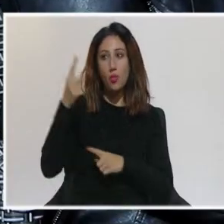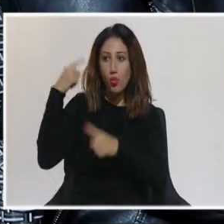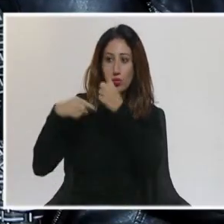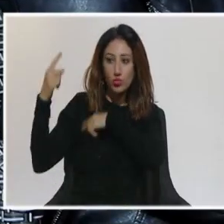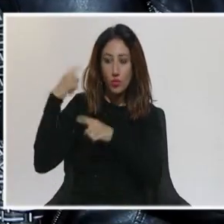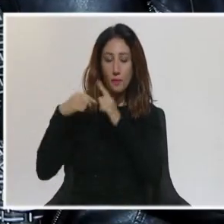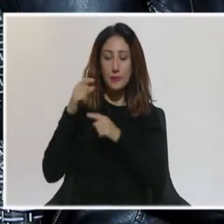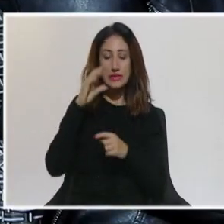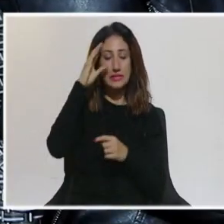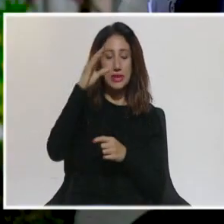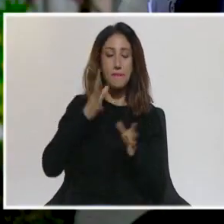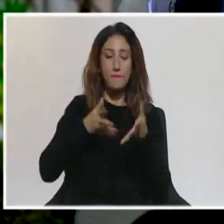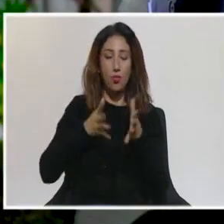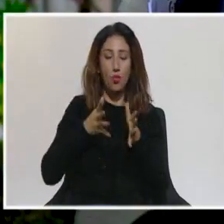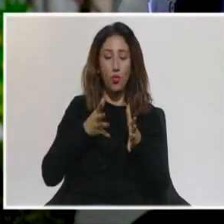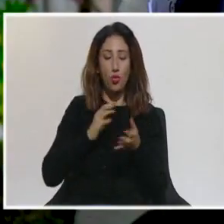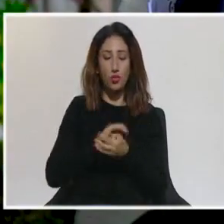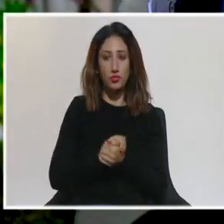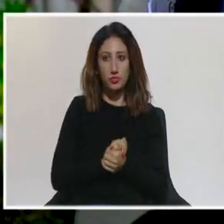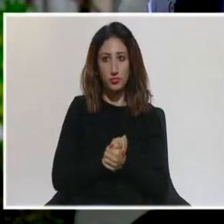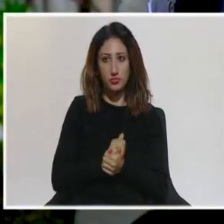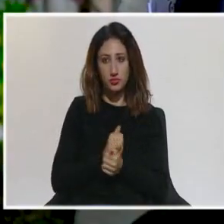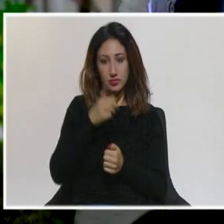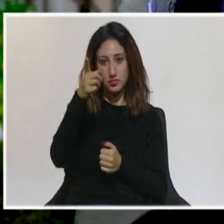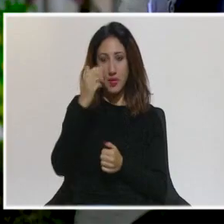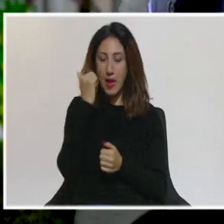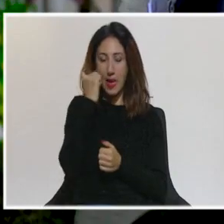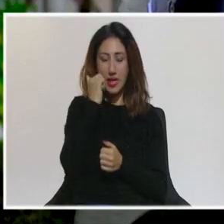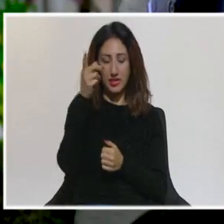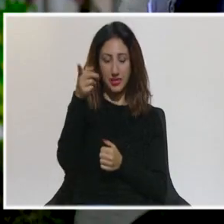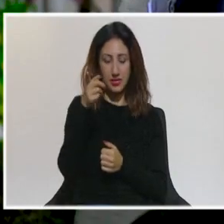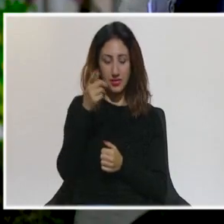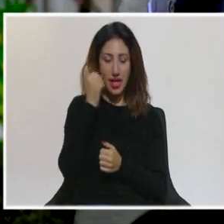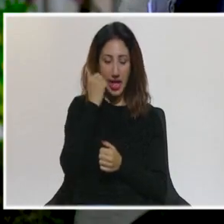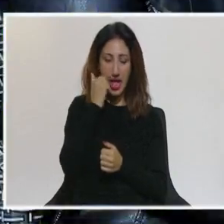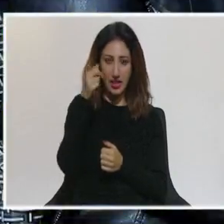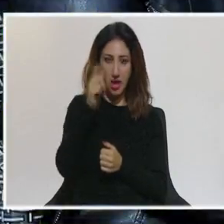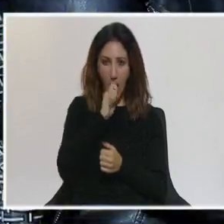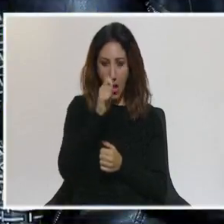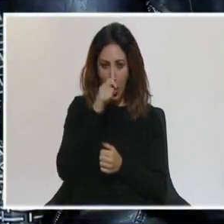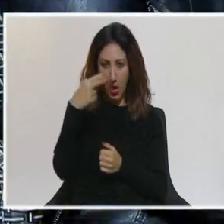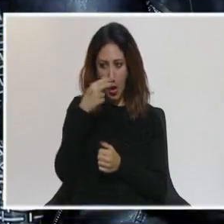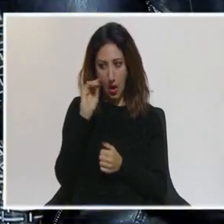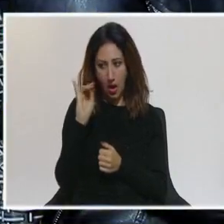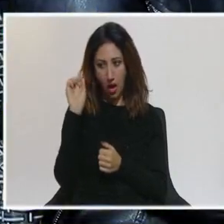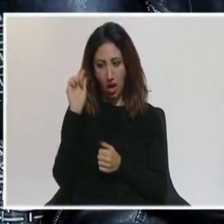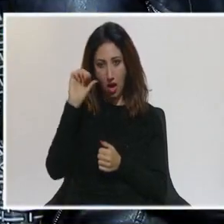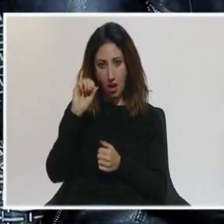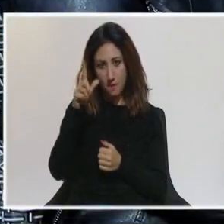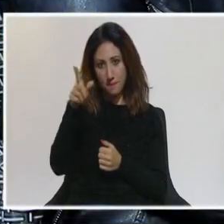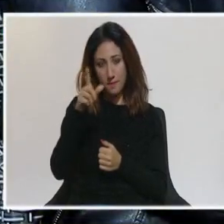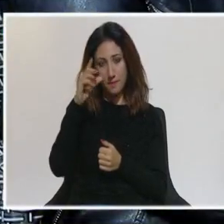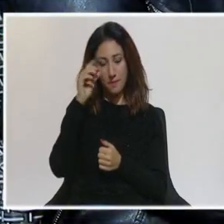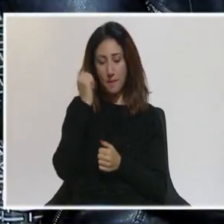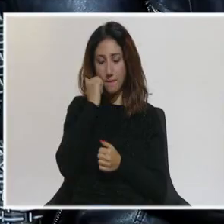ايه؟ ده انا عشان انا اهلاوي مش متعصب يعني. فانا بقول لك ان انا بحب الزمالك يعني. لا انا ما عنديش عشان يعني. لا لا انا ما بحبش. مش متعصب